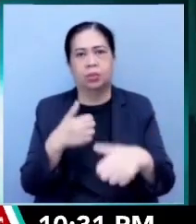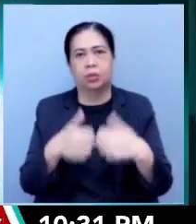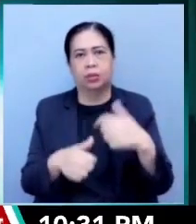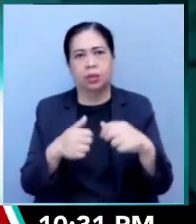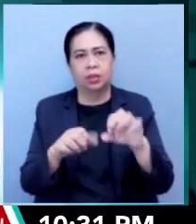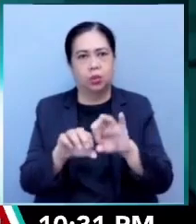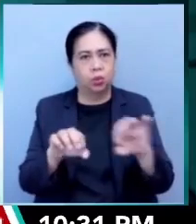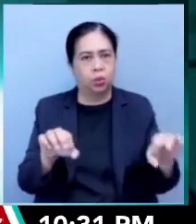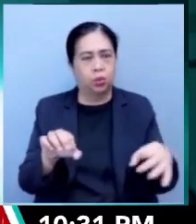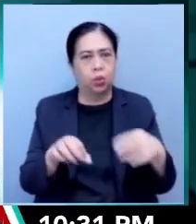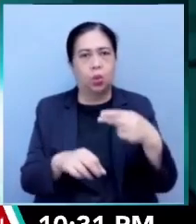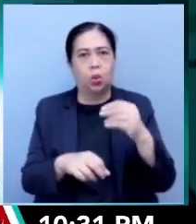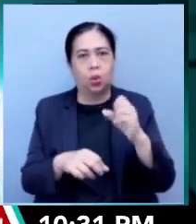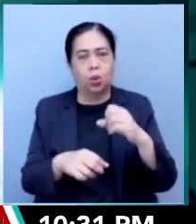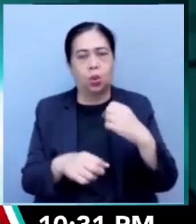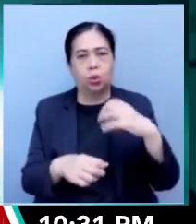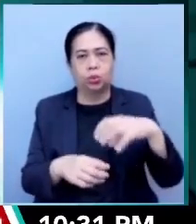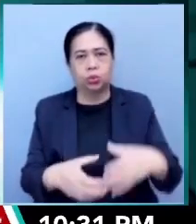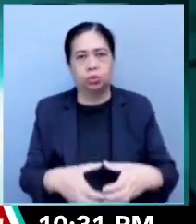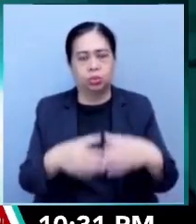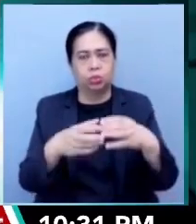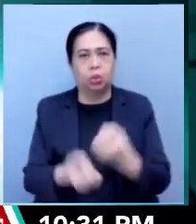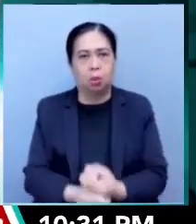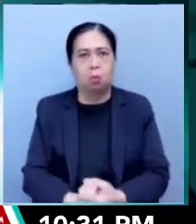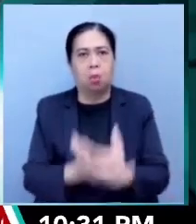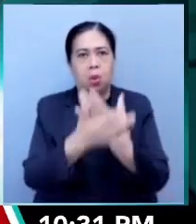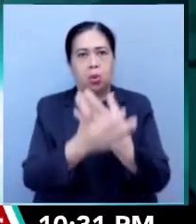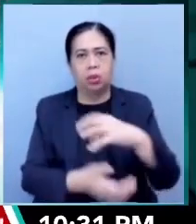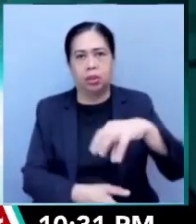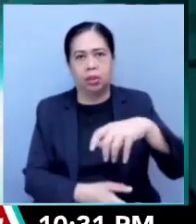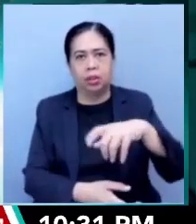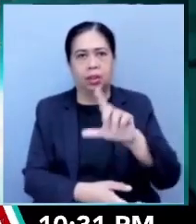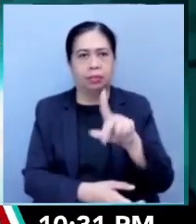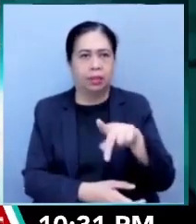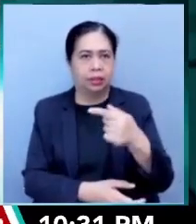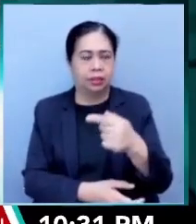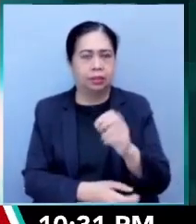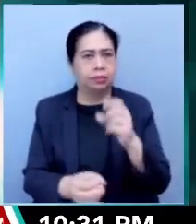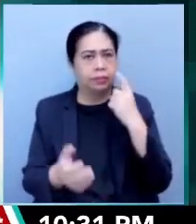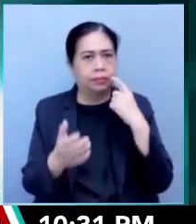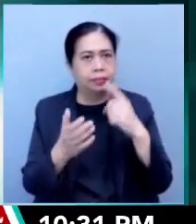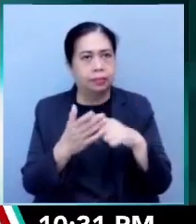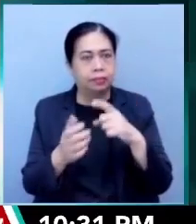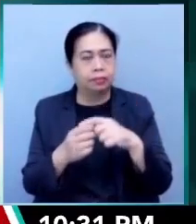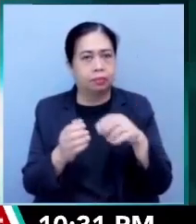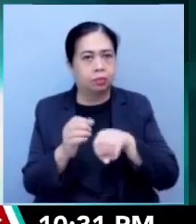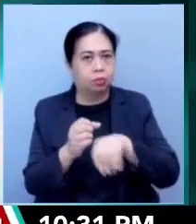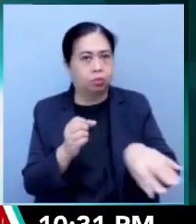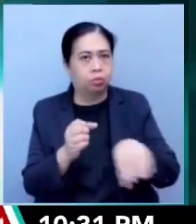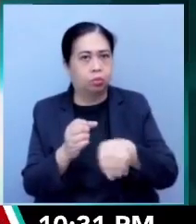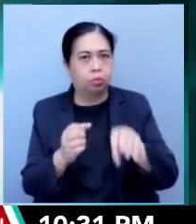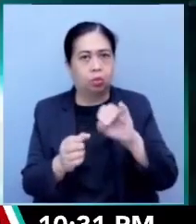ng gas, kaya sumabog ang LPG tank. Wala namang nakitang bakas ng pagtagas ng langis sa